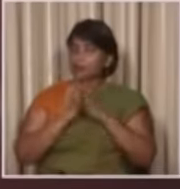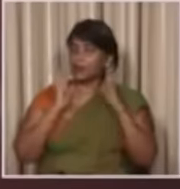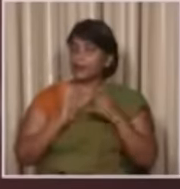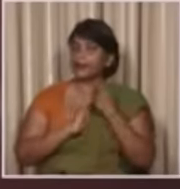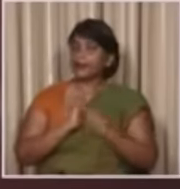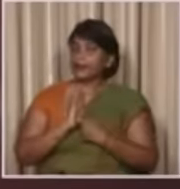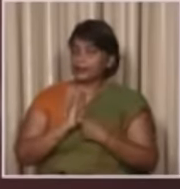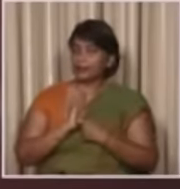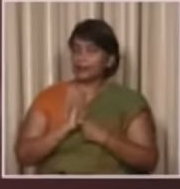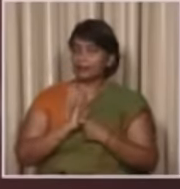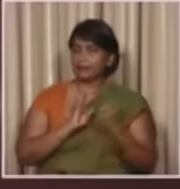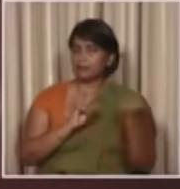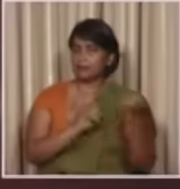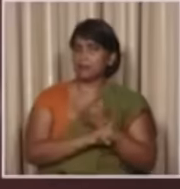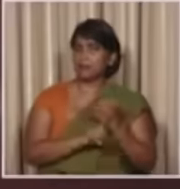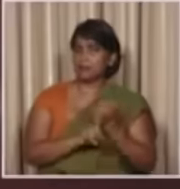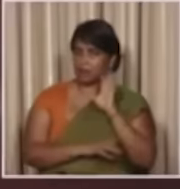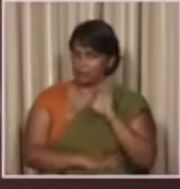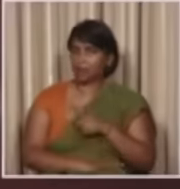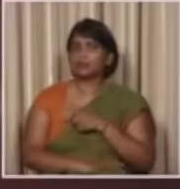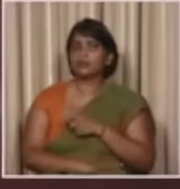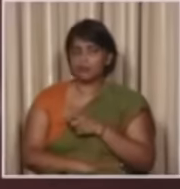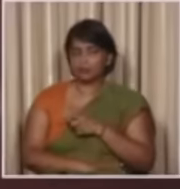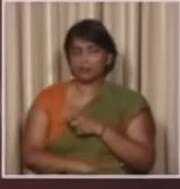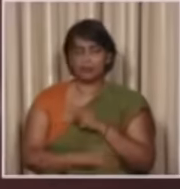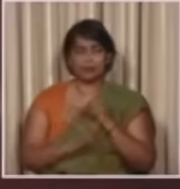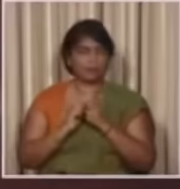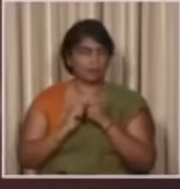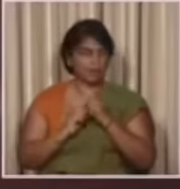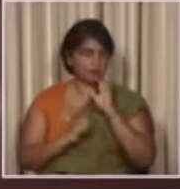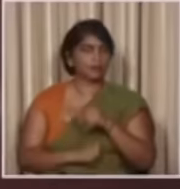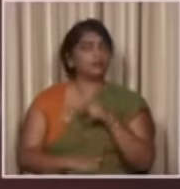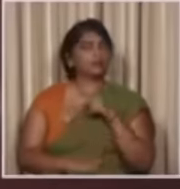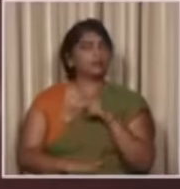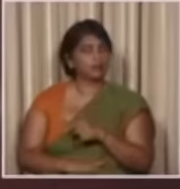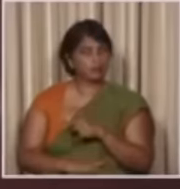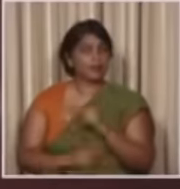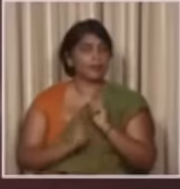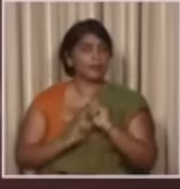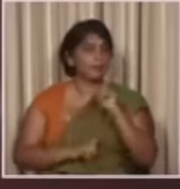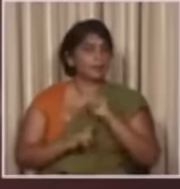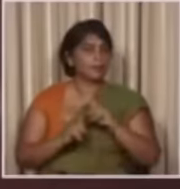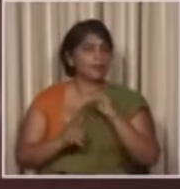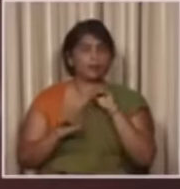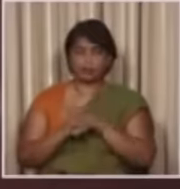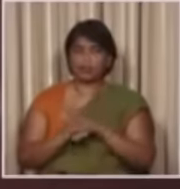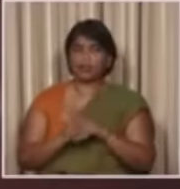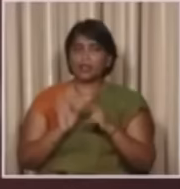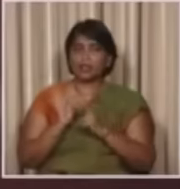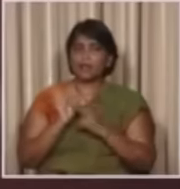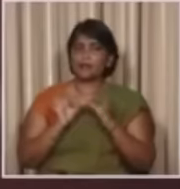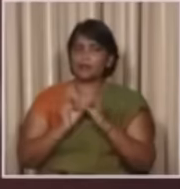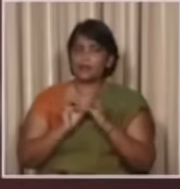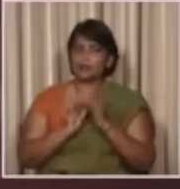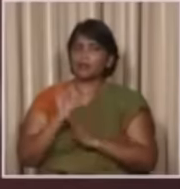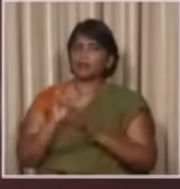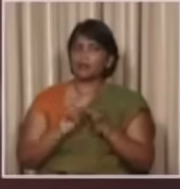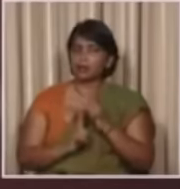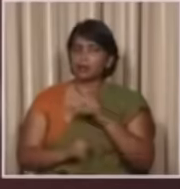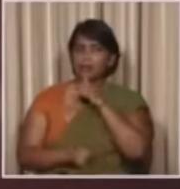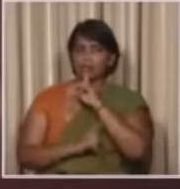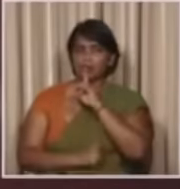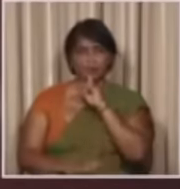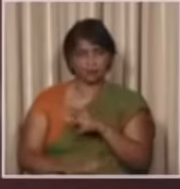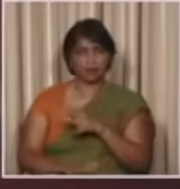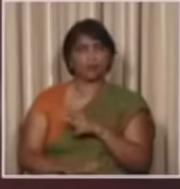නීතියට අතපෙවීමක් සිදු වුණාද කියන එක පිළිබඳව ගැටලු ප්‍රශ්නයක් තියෙනවා. මේ මැද පාර්ලිමේන්තුවේ ප්‍රධානමන්ත්‍රක නලින් බණ්ඩාරමතුමත් එහෙම මොකක් හරි කතාවක්